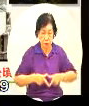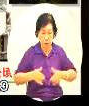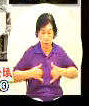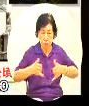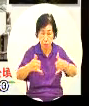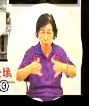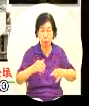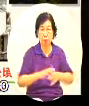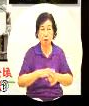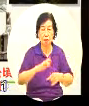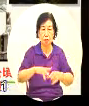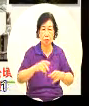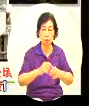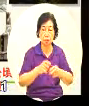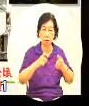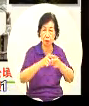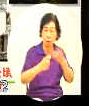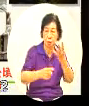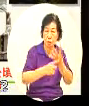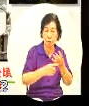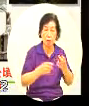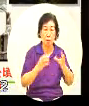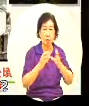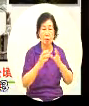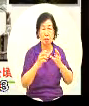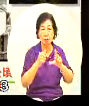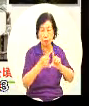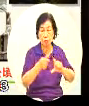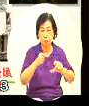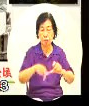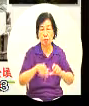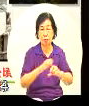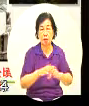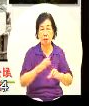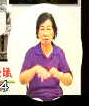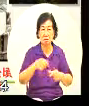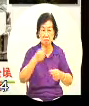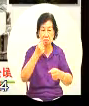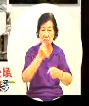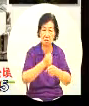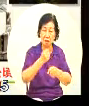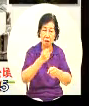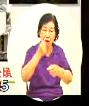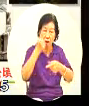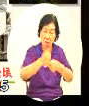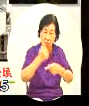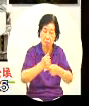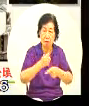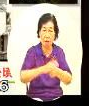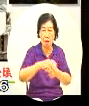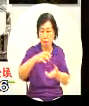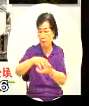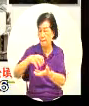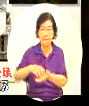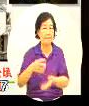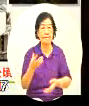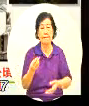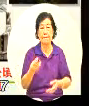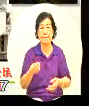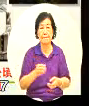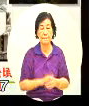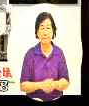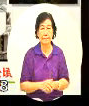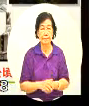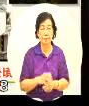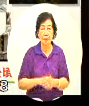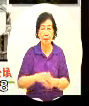银龙干嘛区，迄是非法的，迄无建造的，吼、哦，迄地啊来搁结合这地，搁结合咱到